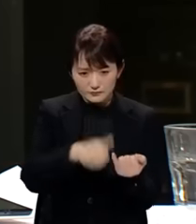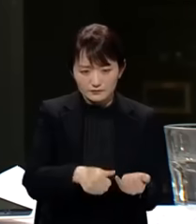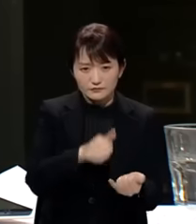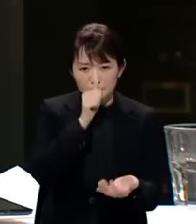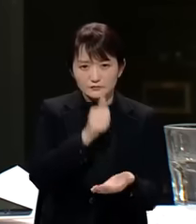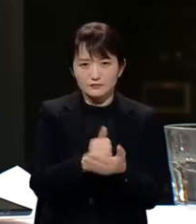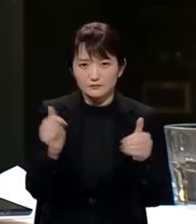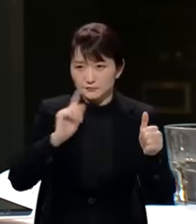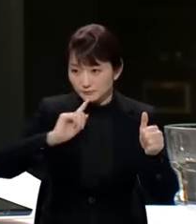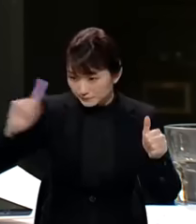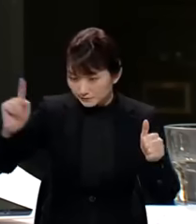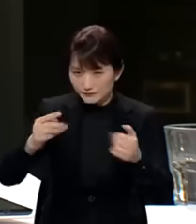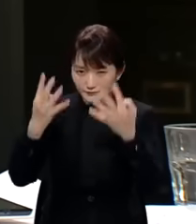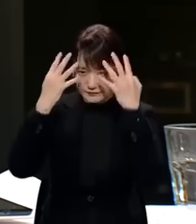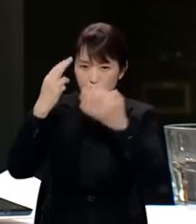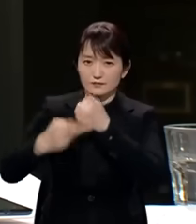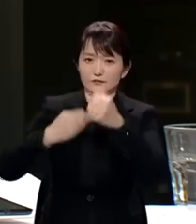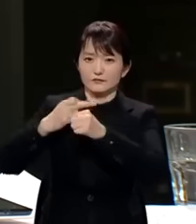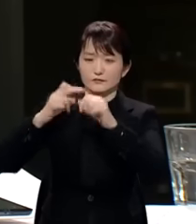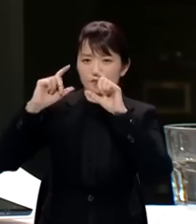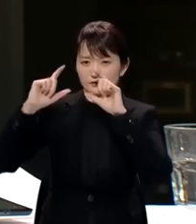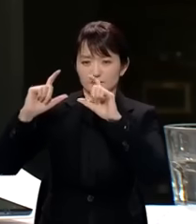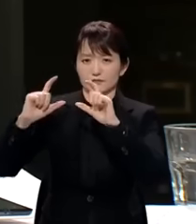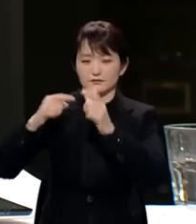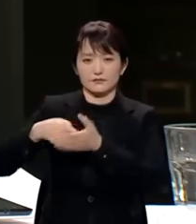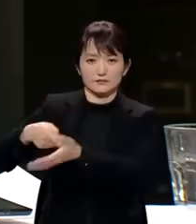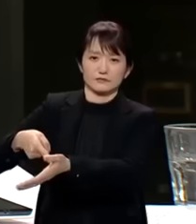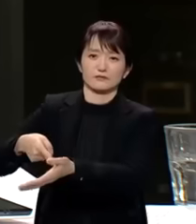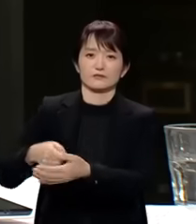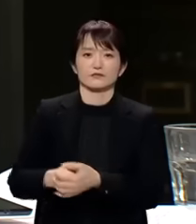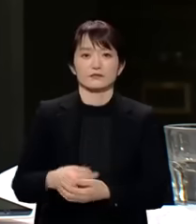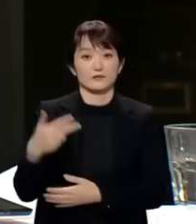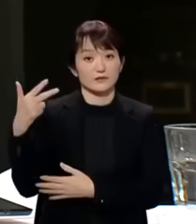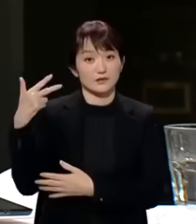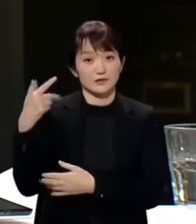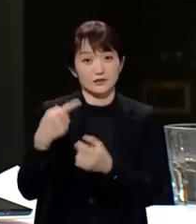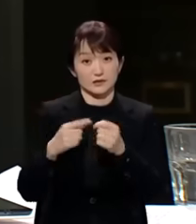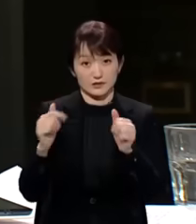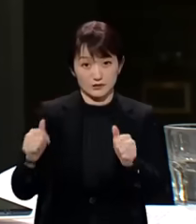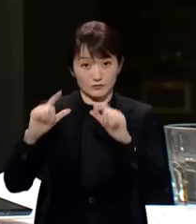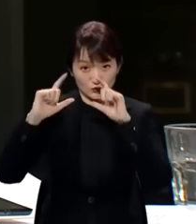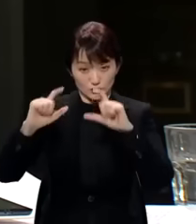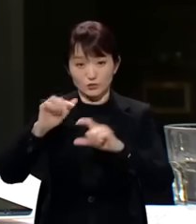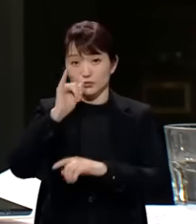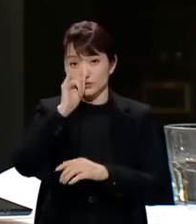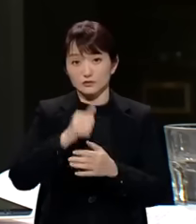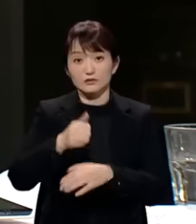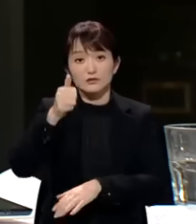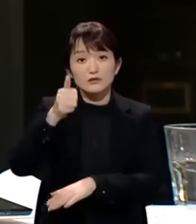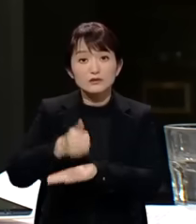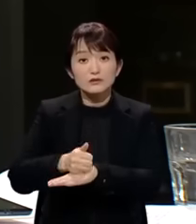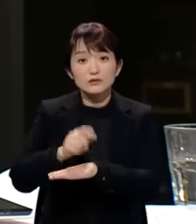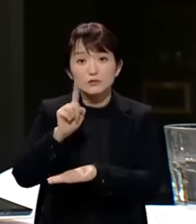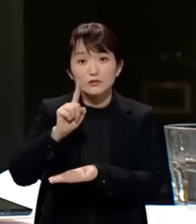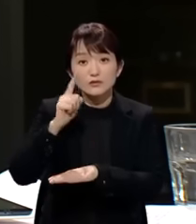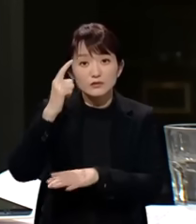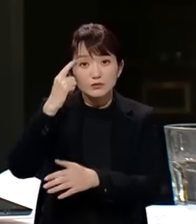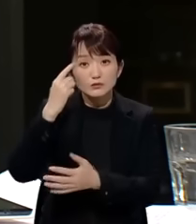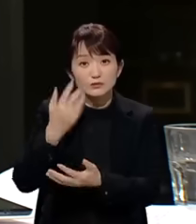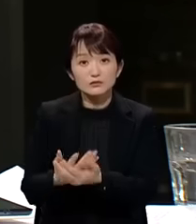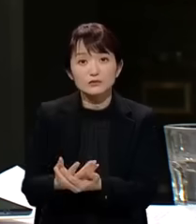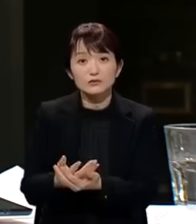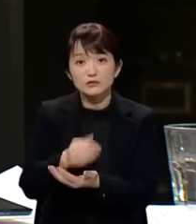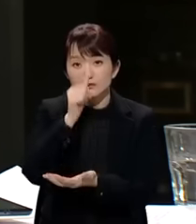하면서 징역 12년형을 구형했습니다 자 지난주에 일심 선고가 있었는데 결과는